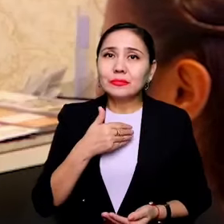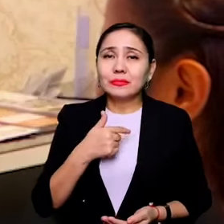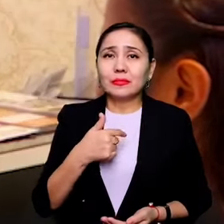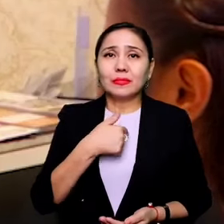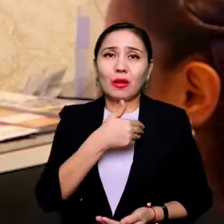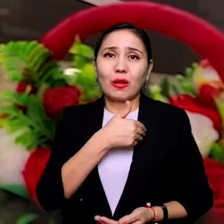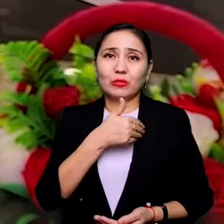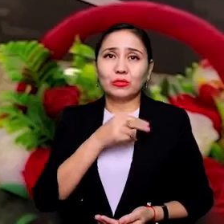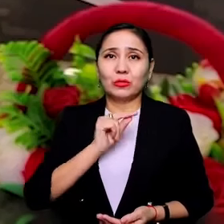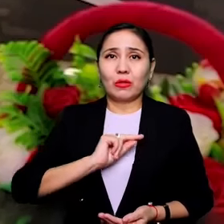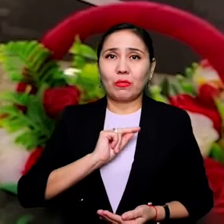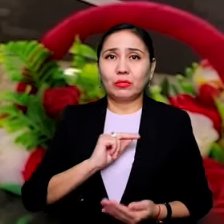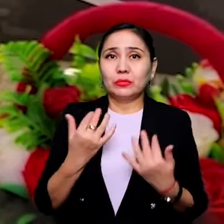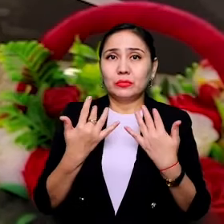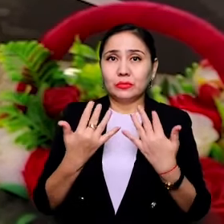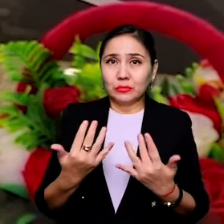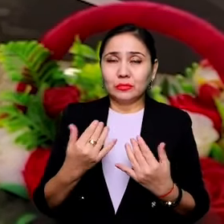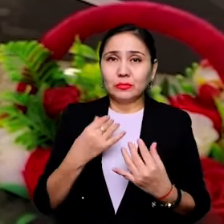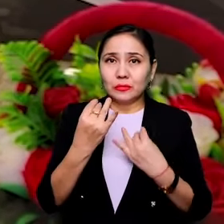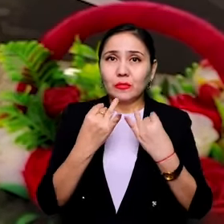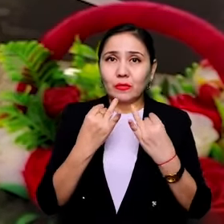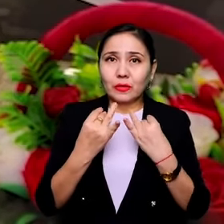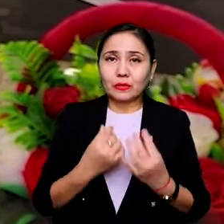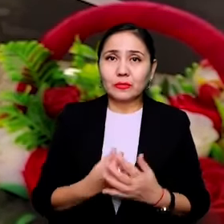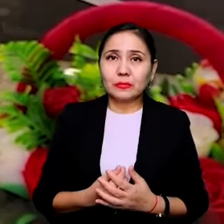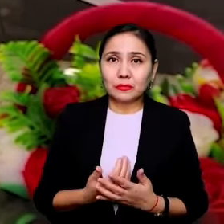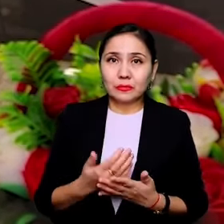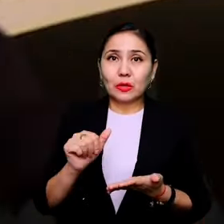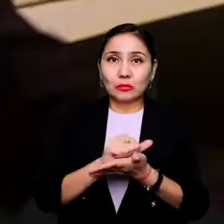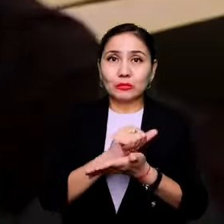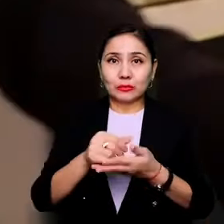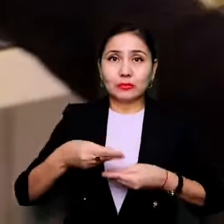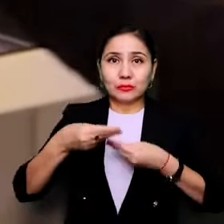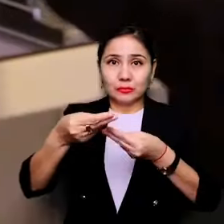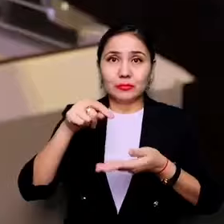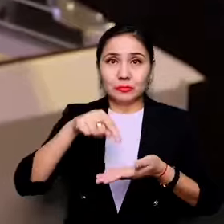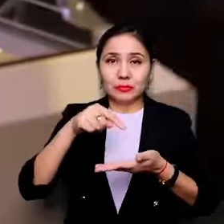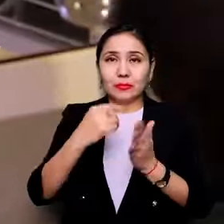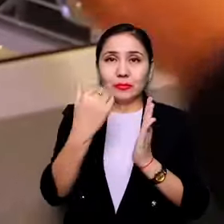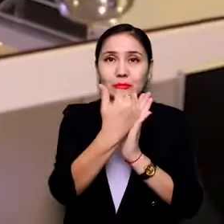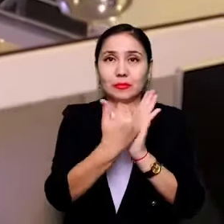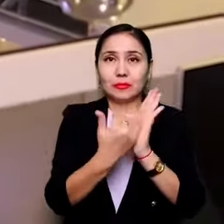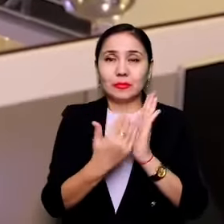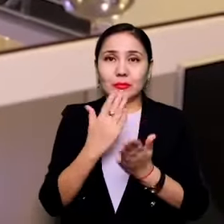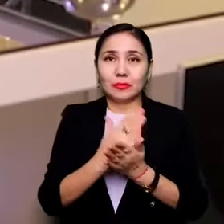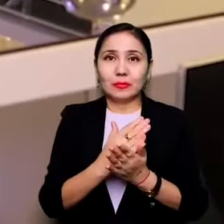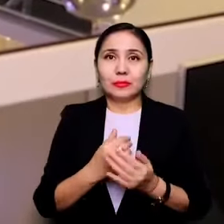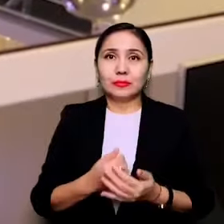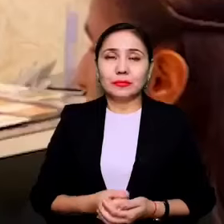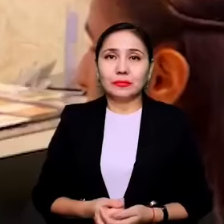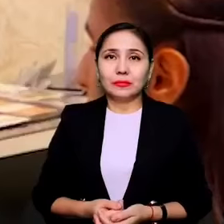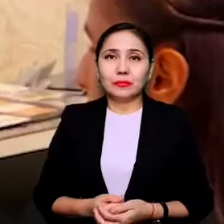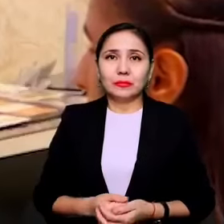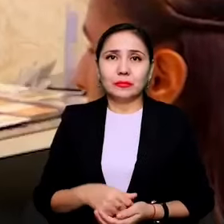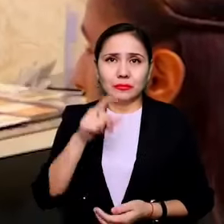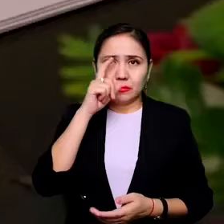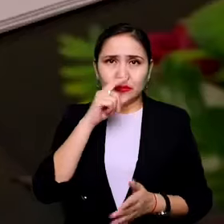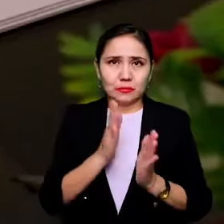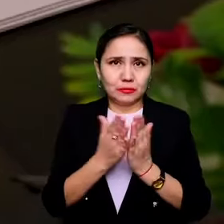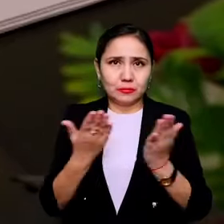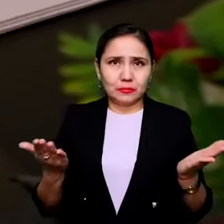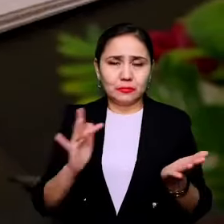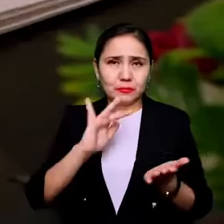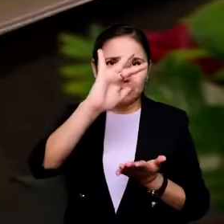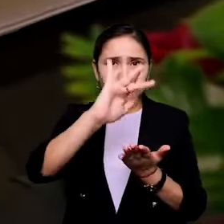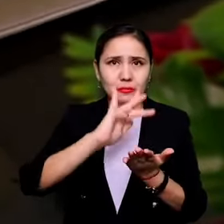suhbatga keluvdim. Yaxshi. Unda mana bu hujjat bilan tanishib chiqing. Marhamat. Nima bu? Hech